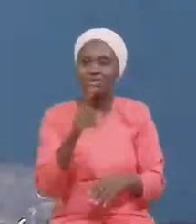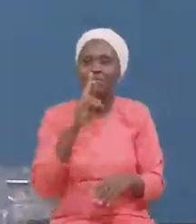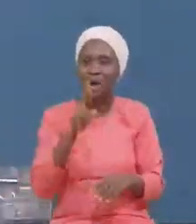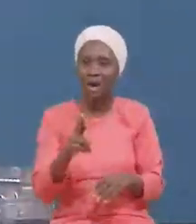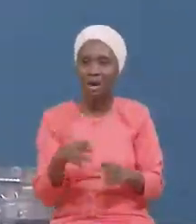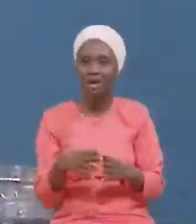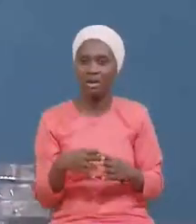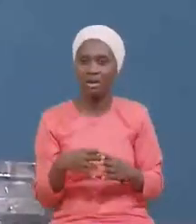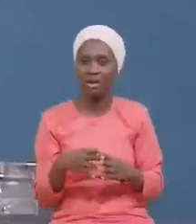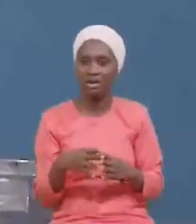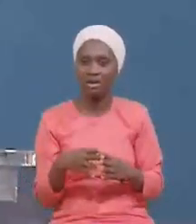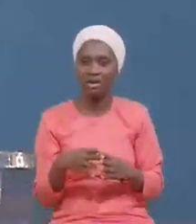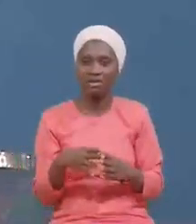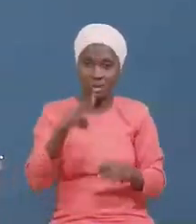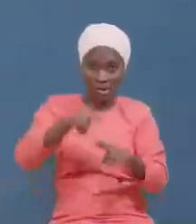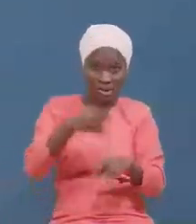ou debout,